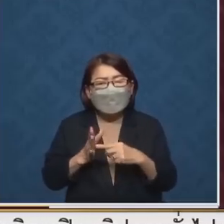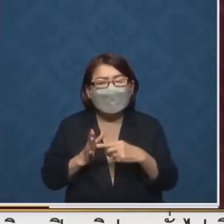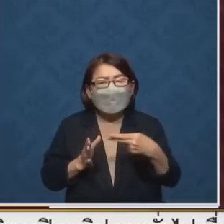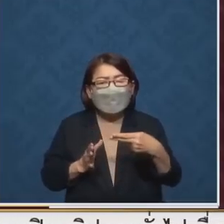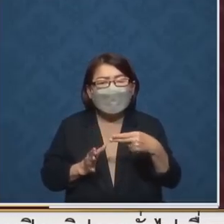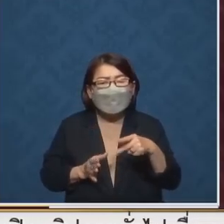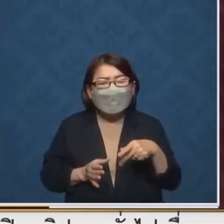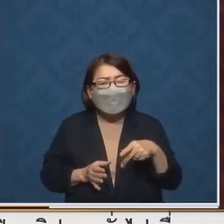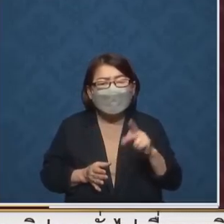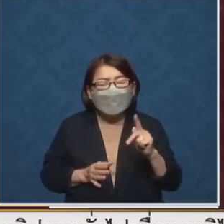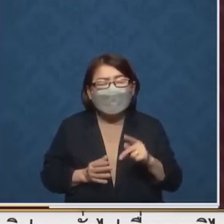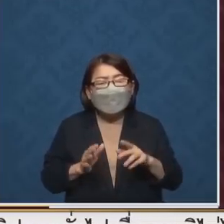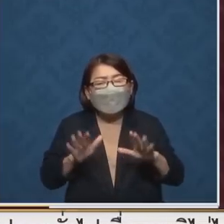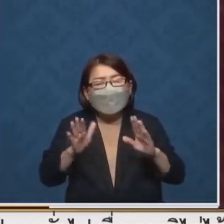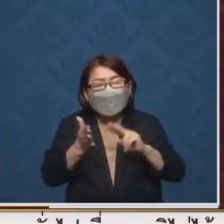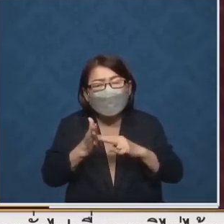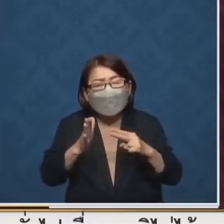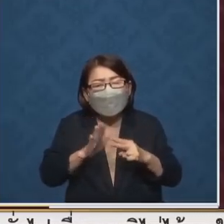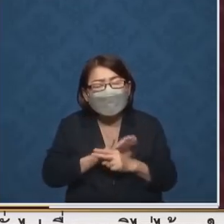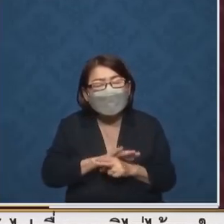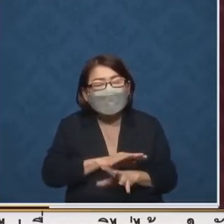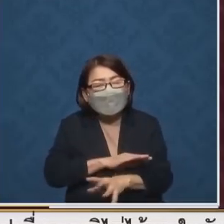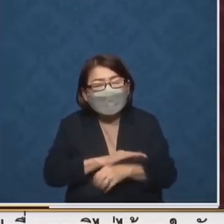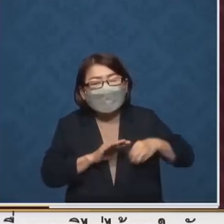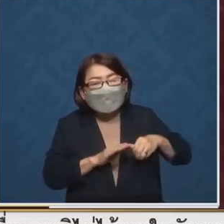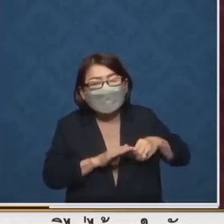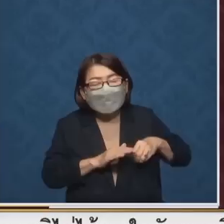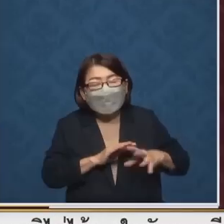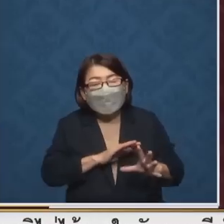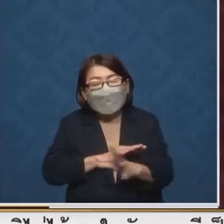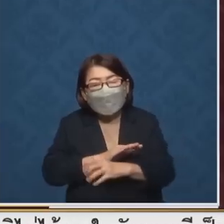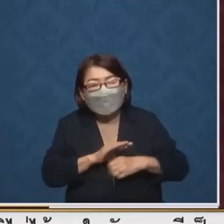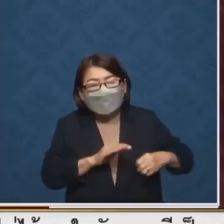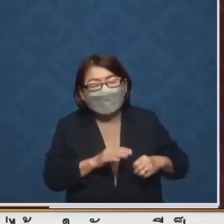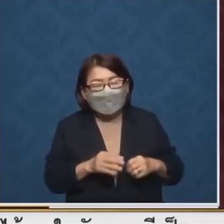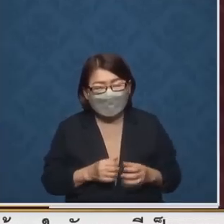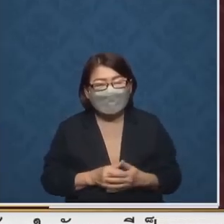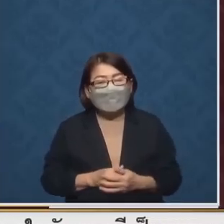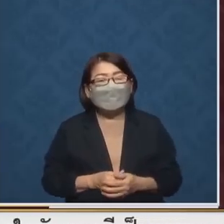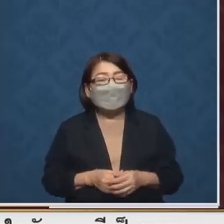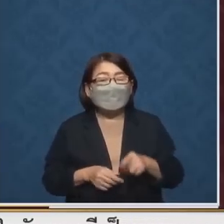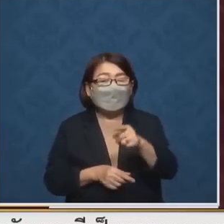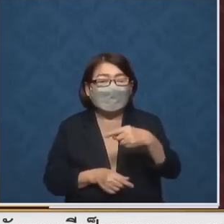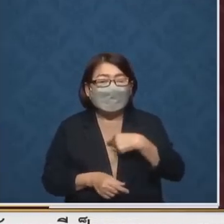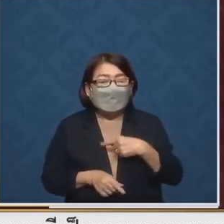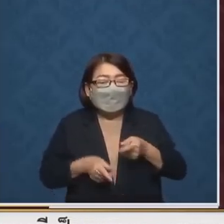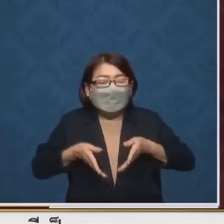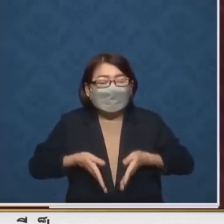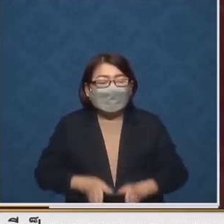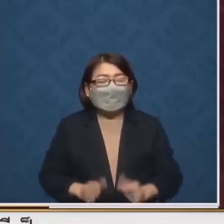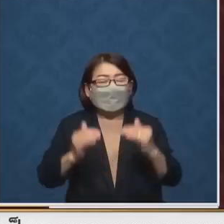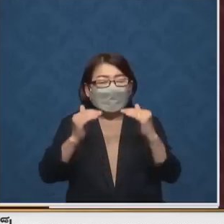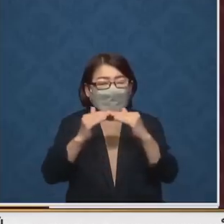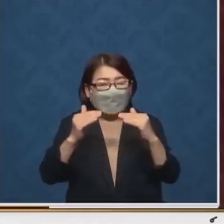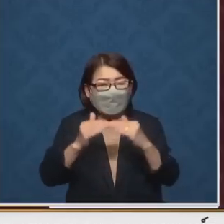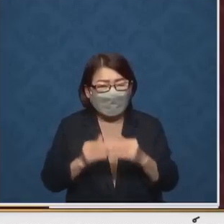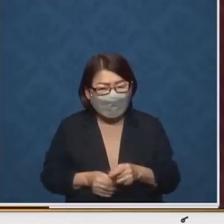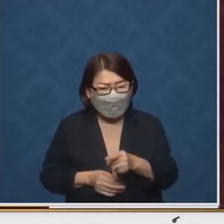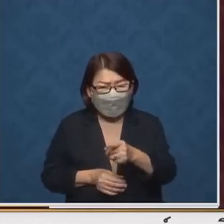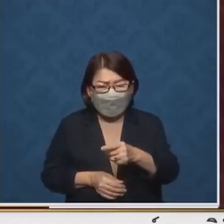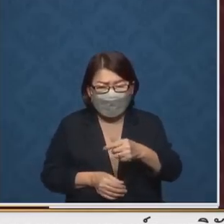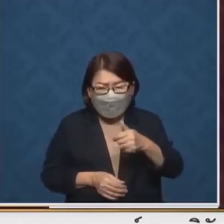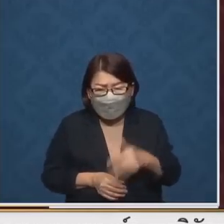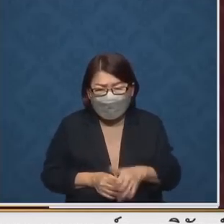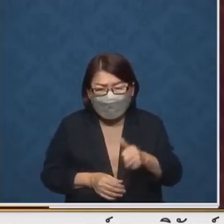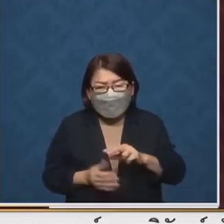โมยท่านประทานเองก็เกิดนายุคสมยใล้กับผมมองเฮยอยมาแฮปของฉันแวายัไม่ขโมย